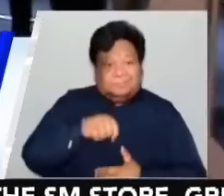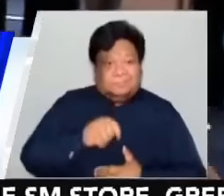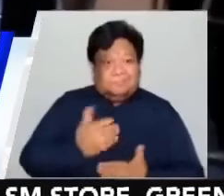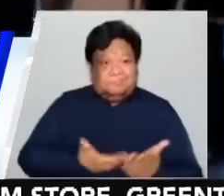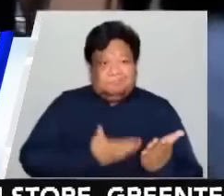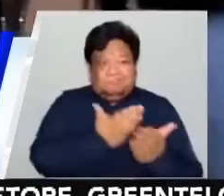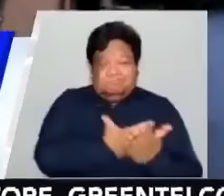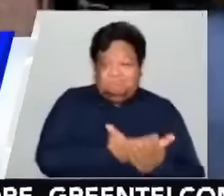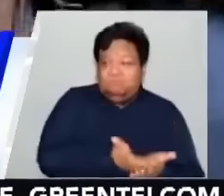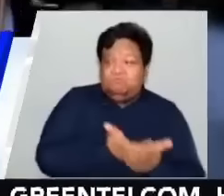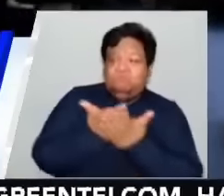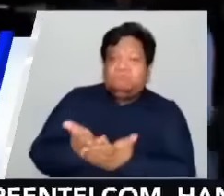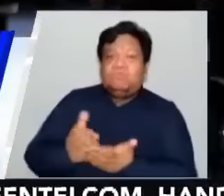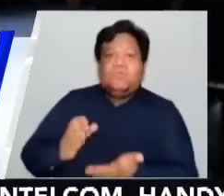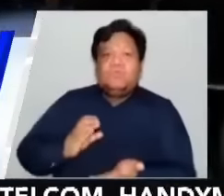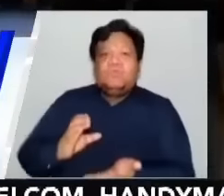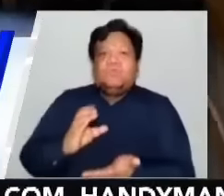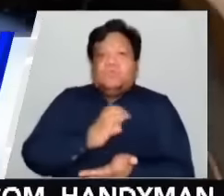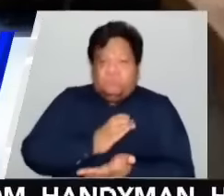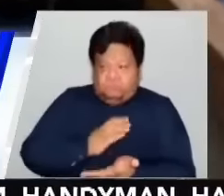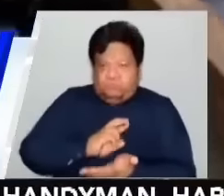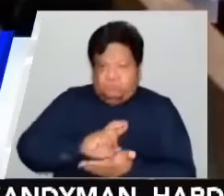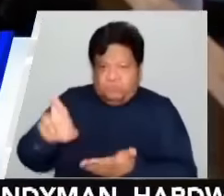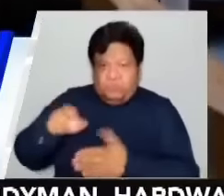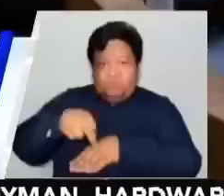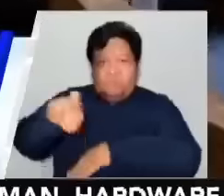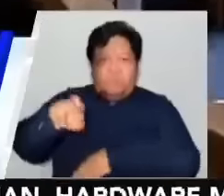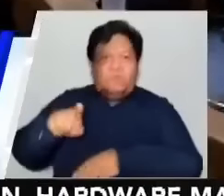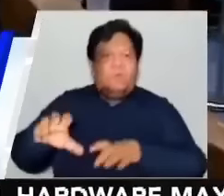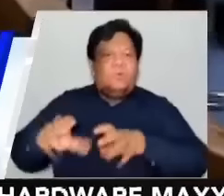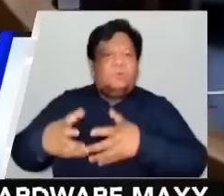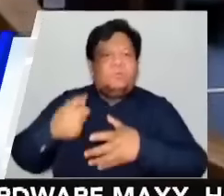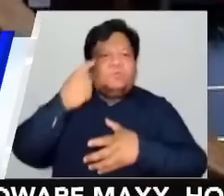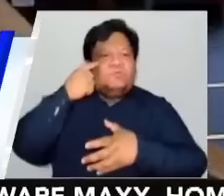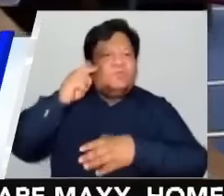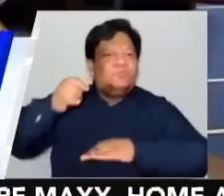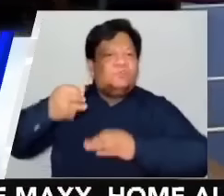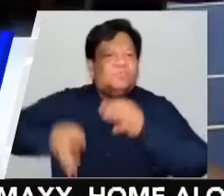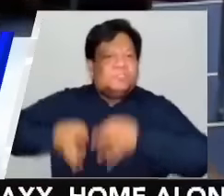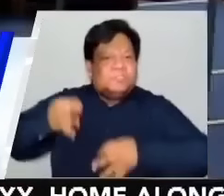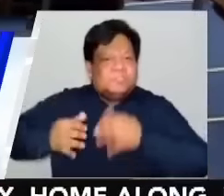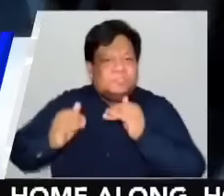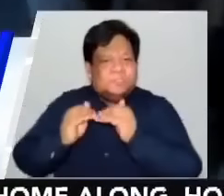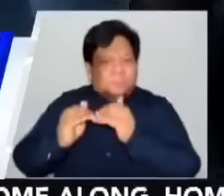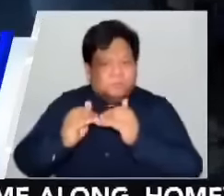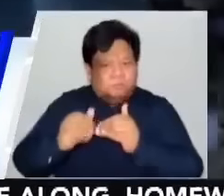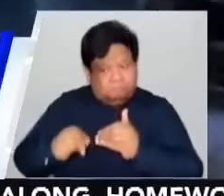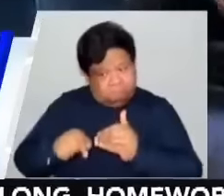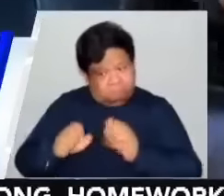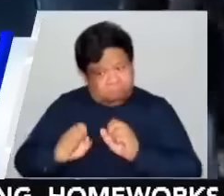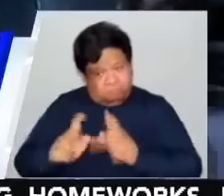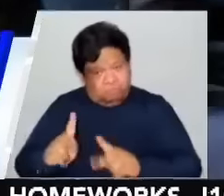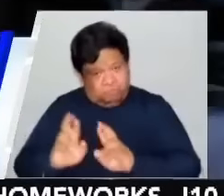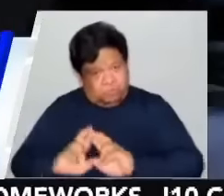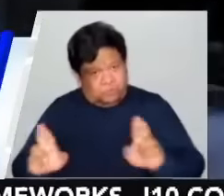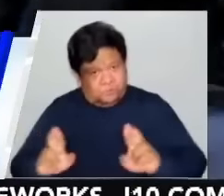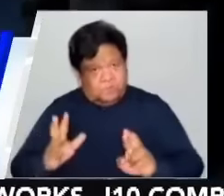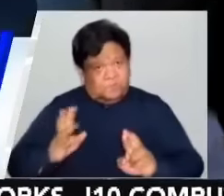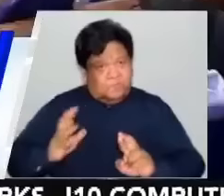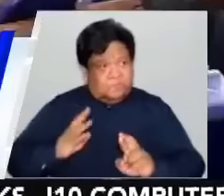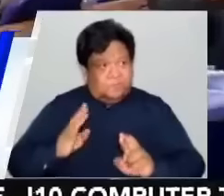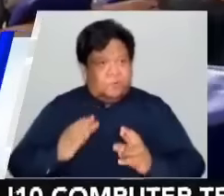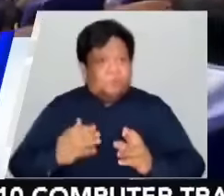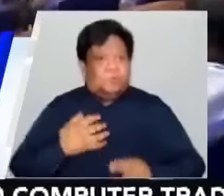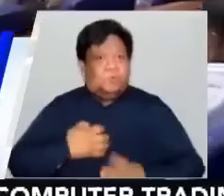justice ang ang magdesisyon Kung sufficient in and substance ang complaint nga lang sa December 21